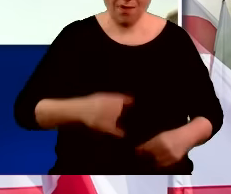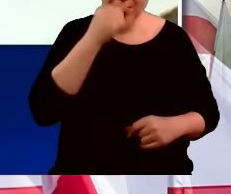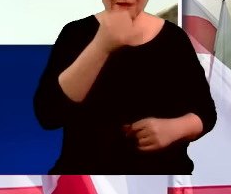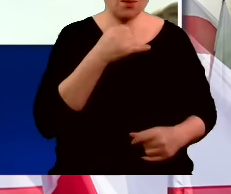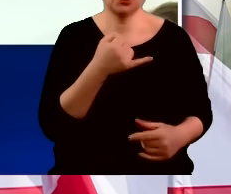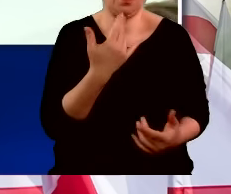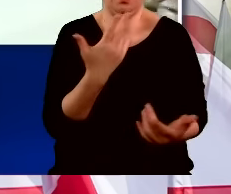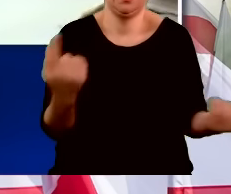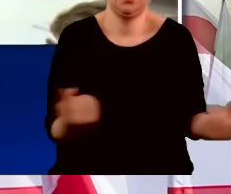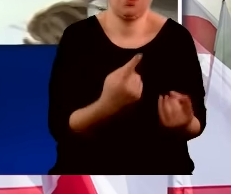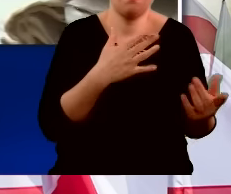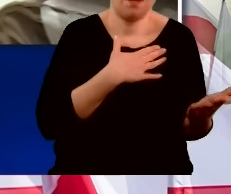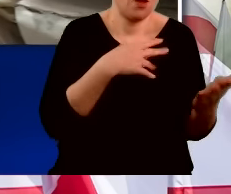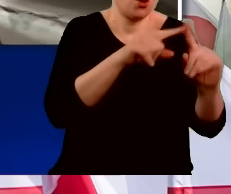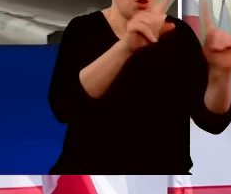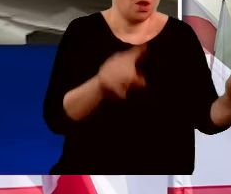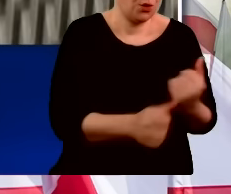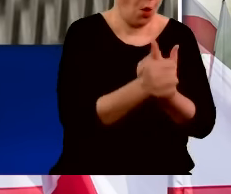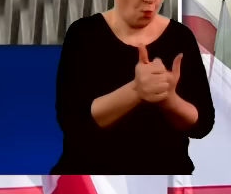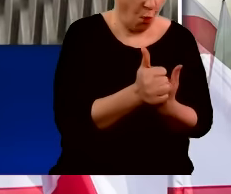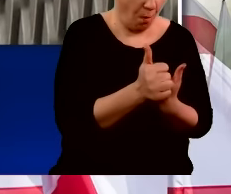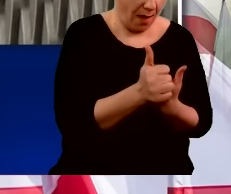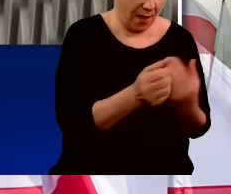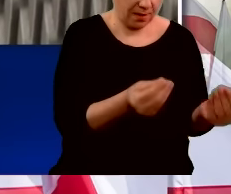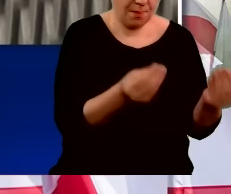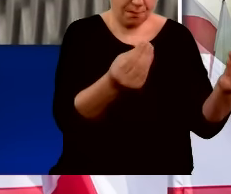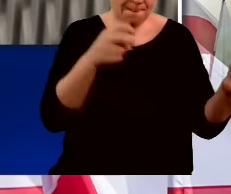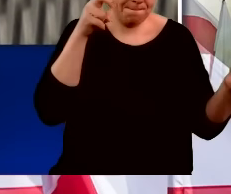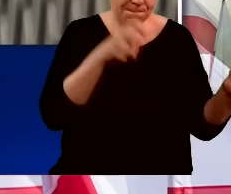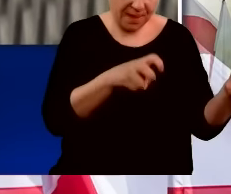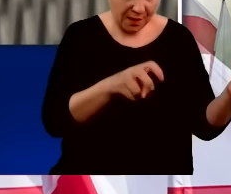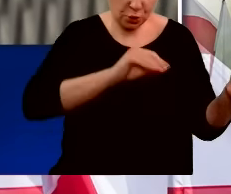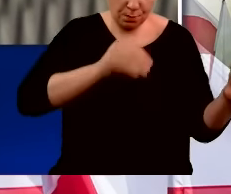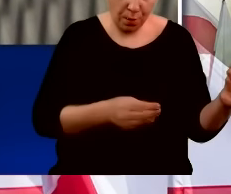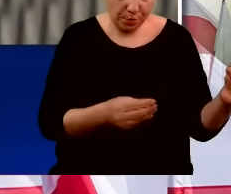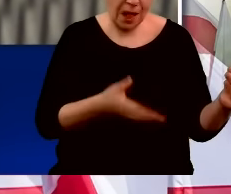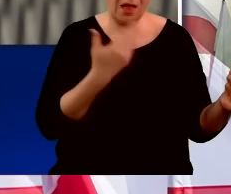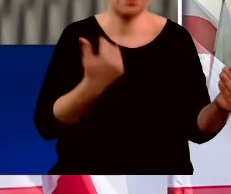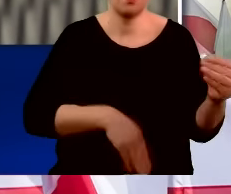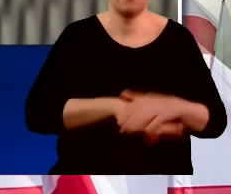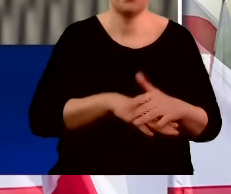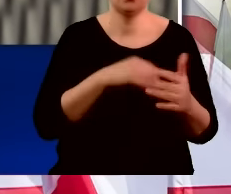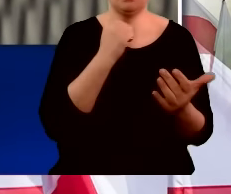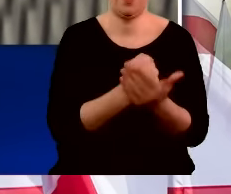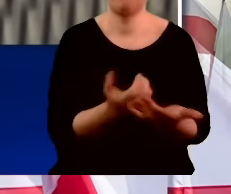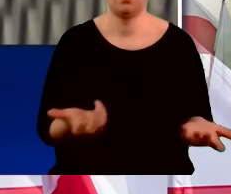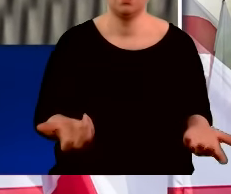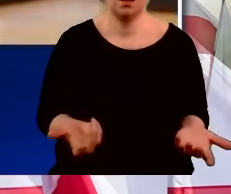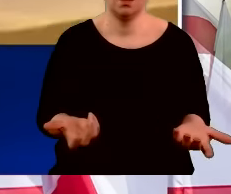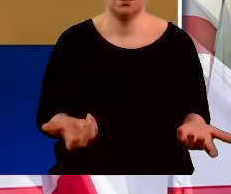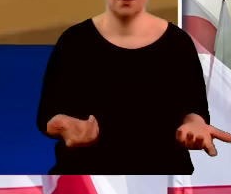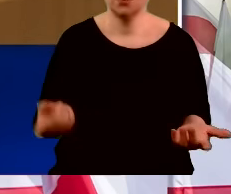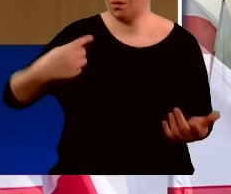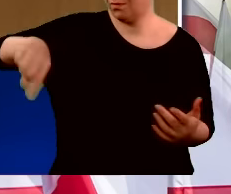pieczęcią i z podpisem dokument urzędowy wydany w imieniu Rzeczypospolitej i on nie ma mocy prawnej, bo coś tam. To, że się organy dogadują, to mają sobie to organy